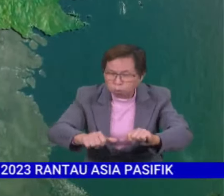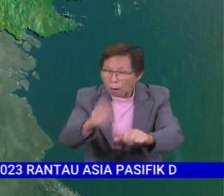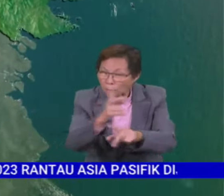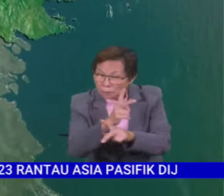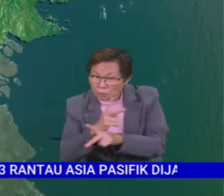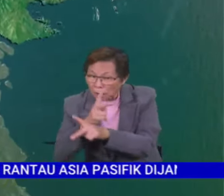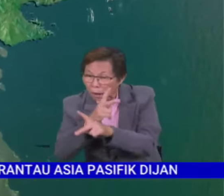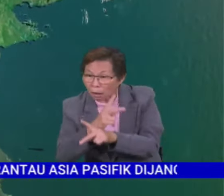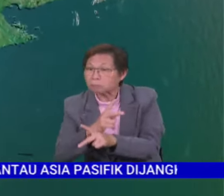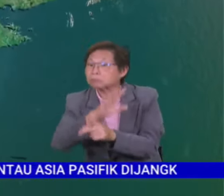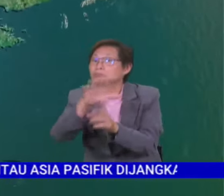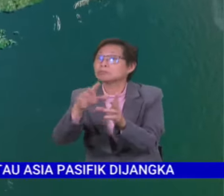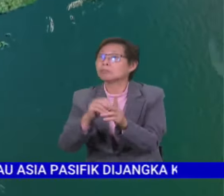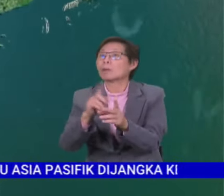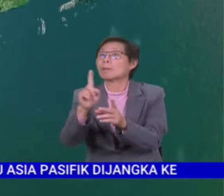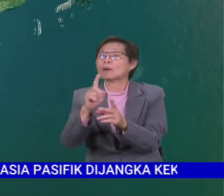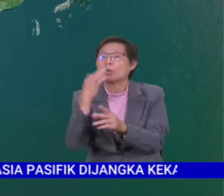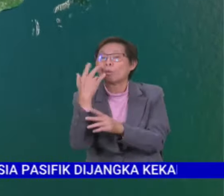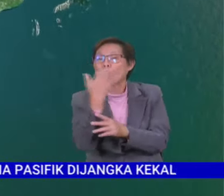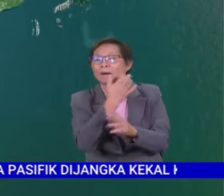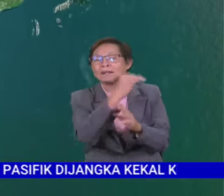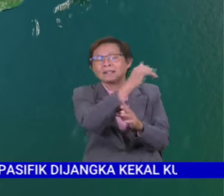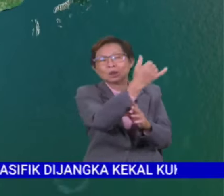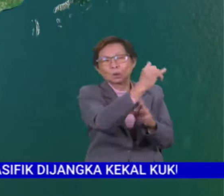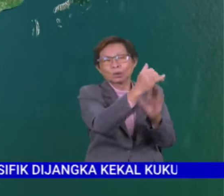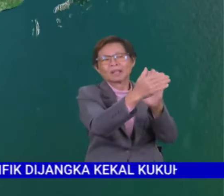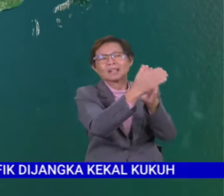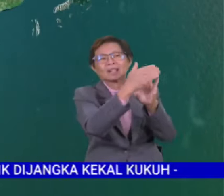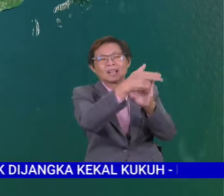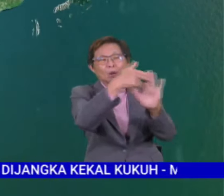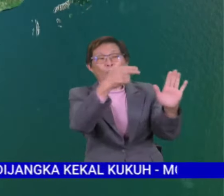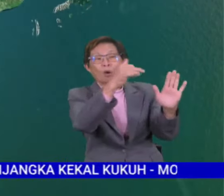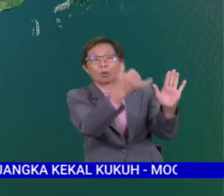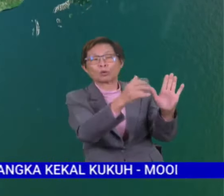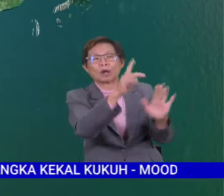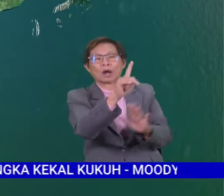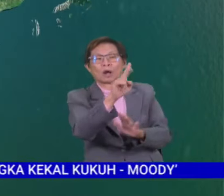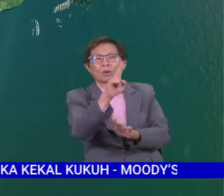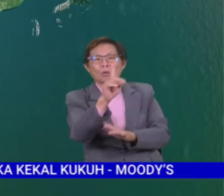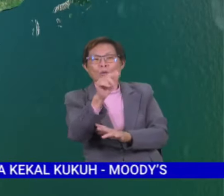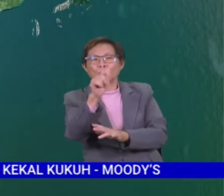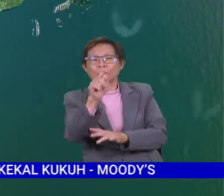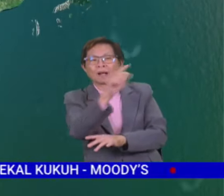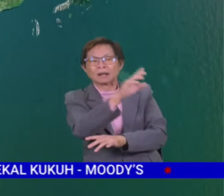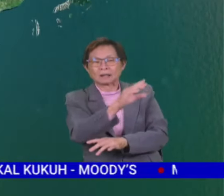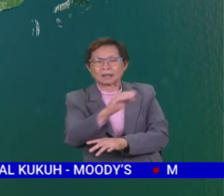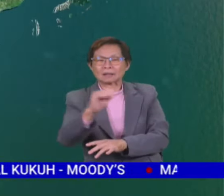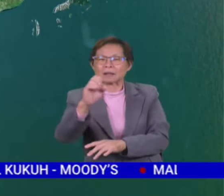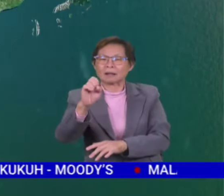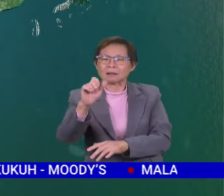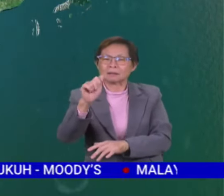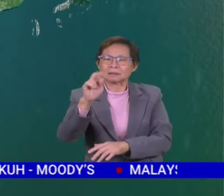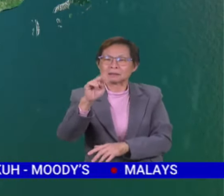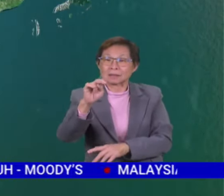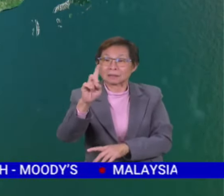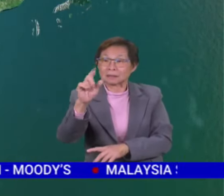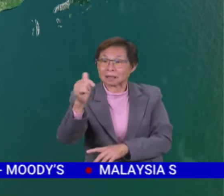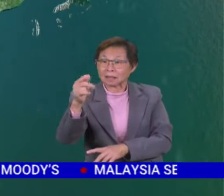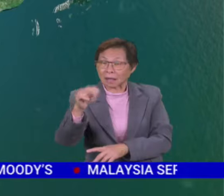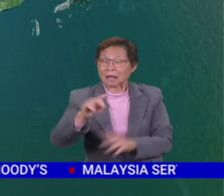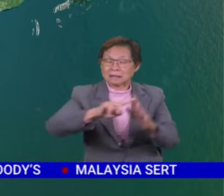waspada. Ini melibatkan kawasan yang telah ditandakan warna kuning, itu melibatkan kawasan di sekitar Kudat dan juga Sandakan. Amaran ini berkuat